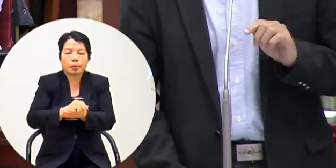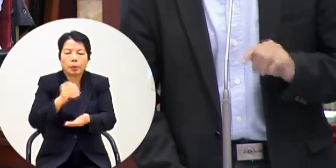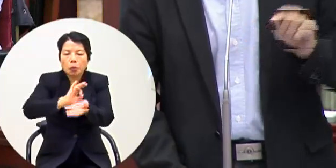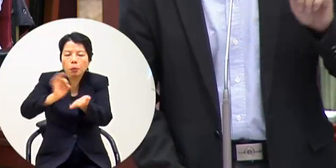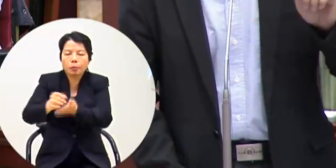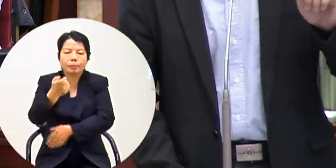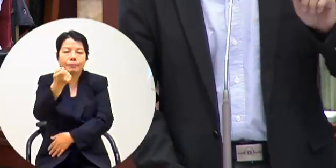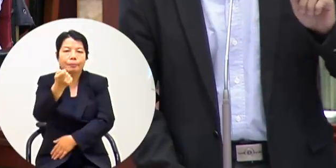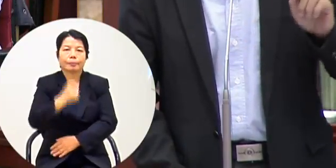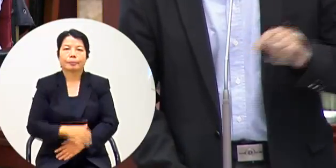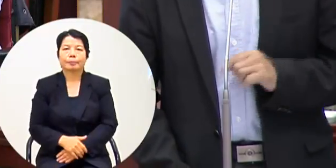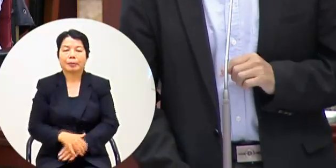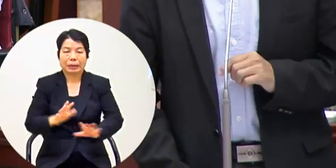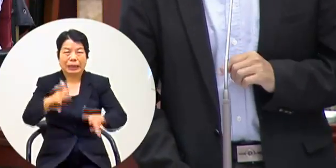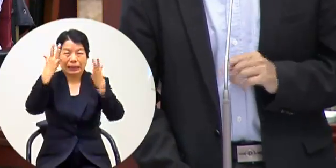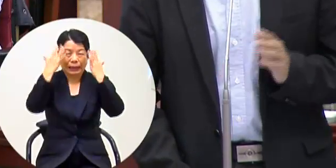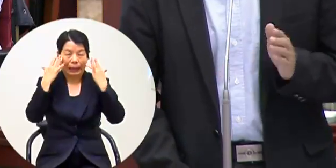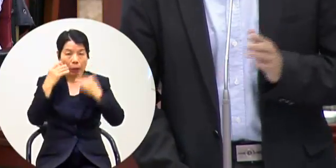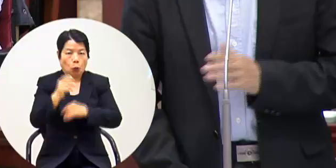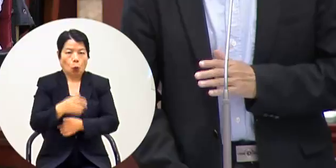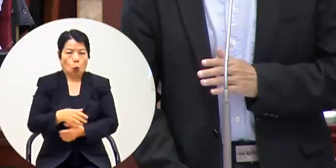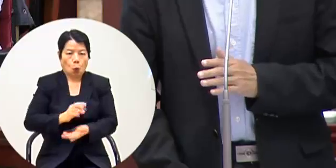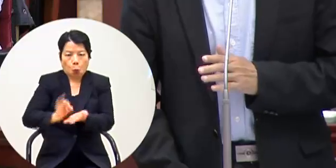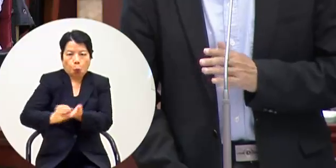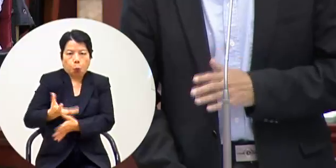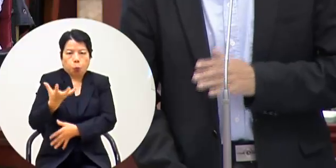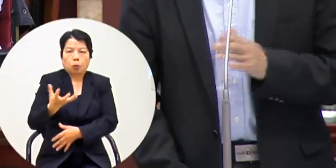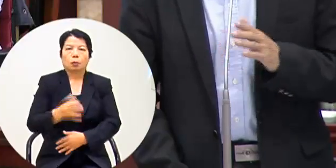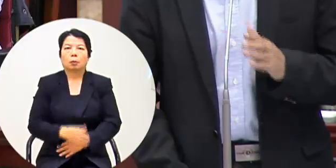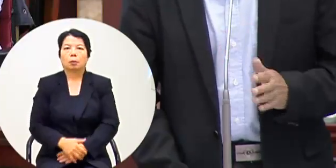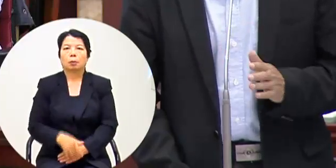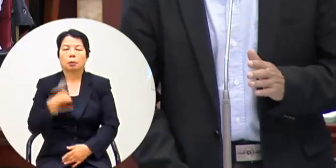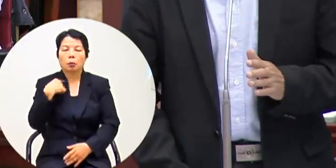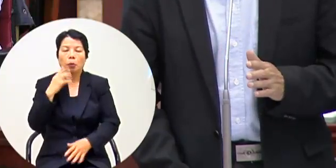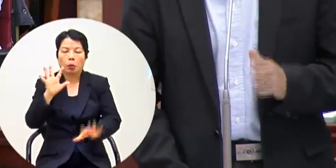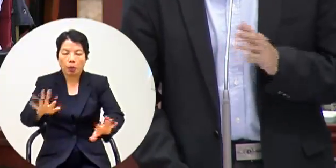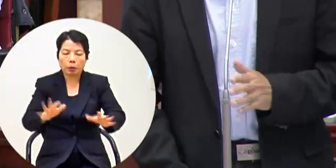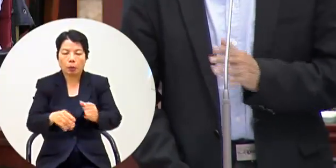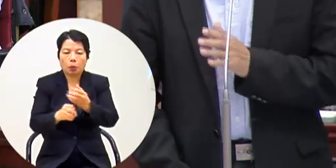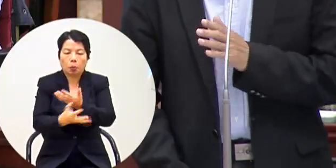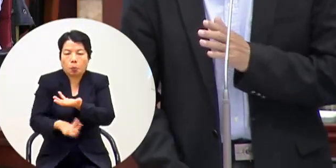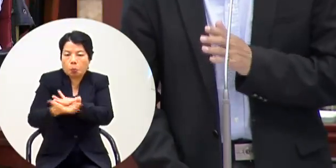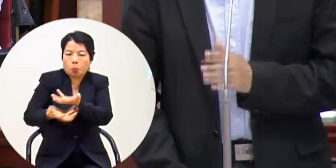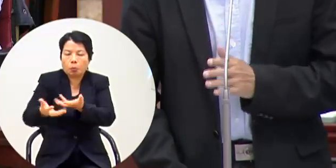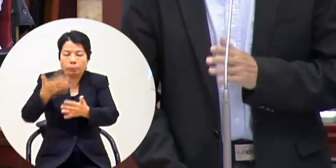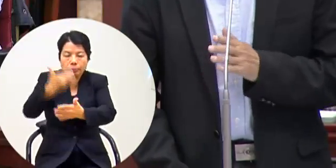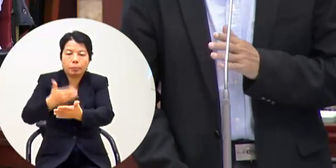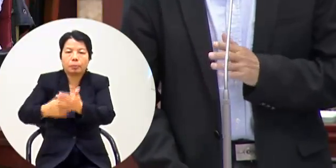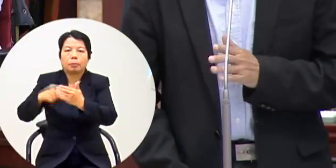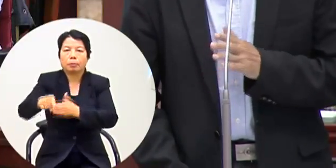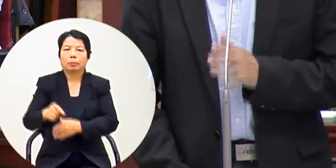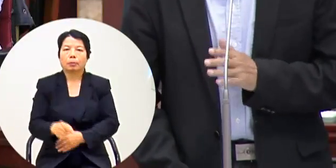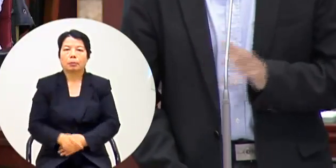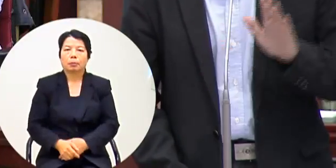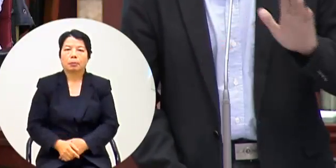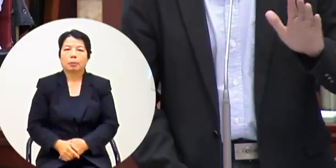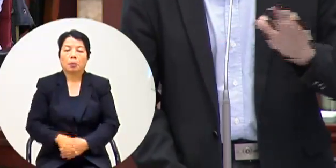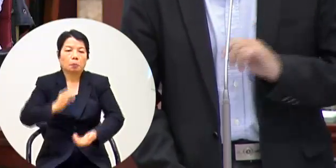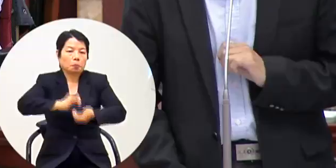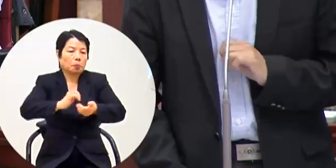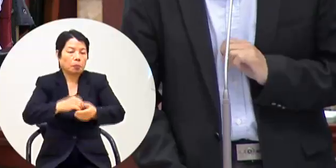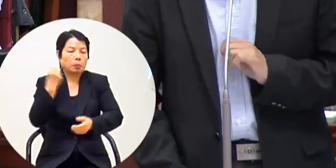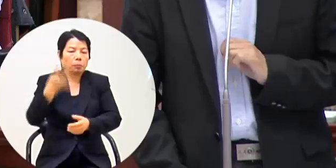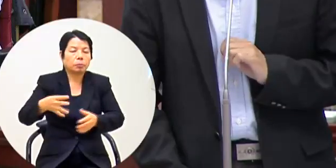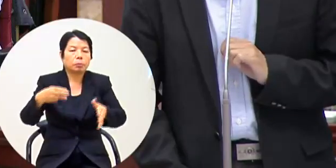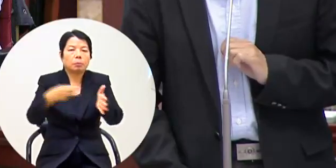样子。那它的燃煤减少了，它可以从燃气，不见得从新达电厂 的本身其